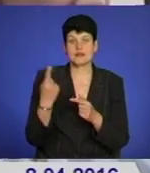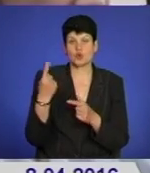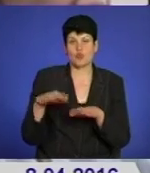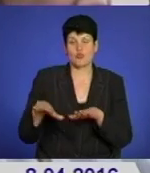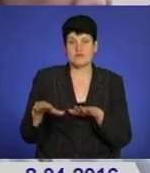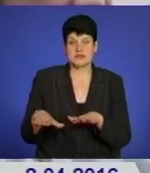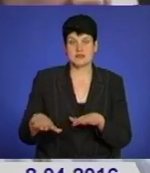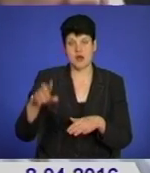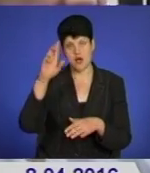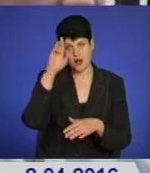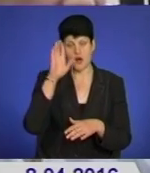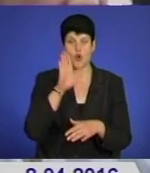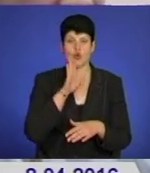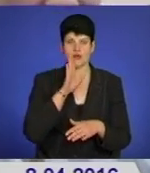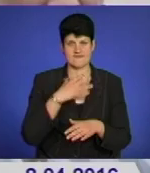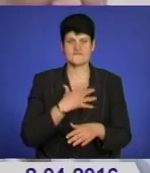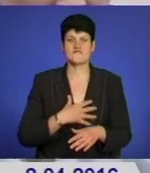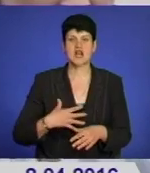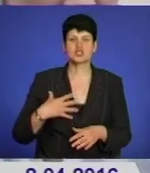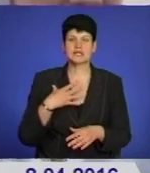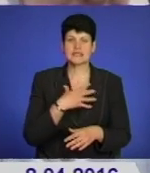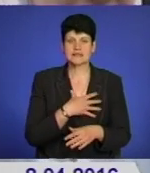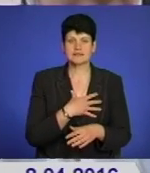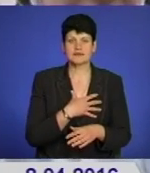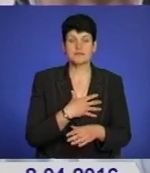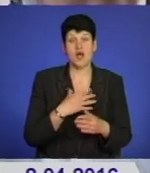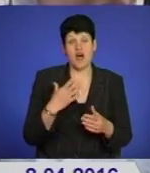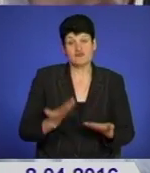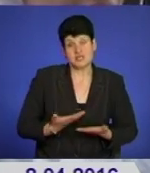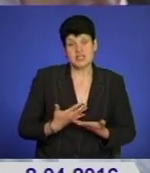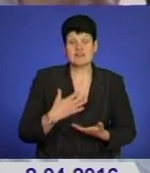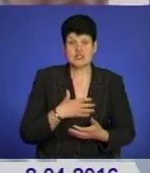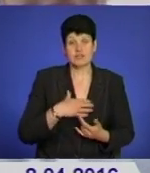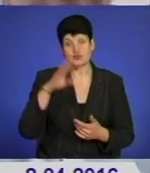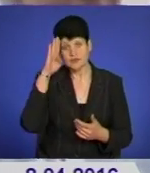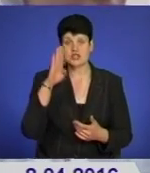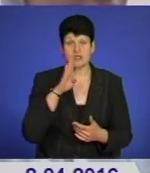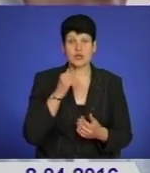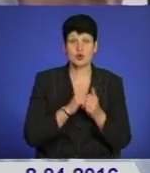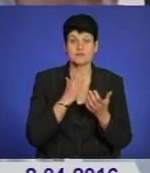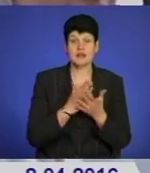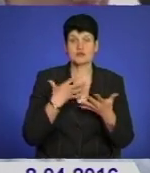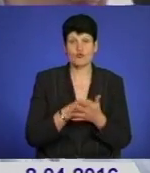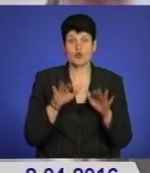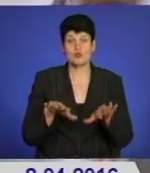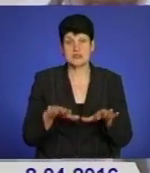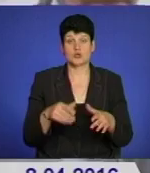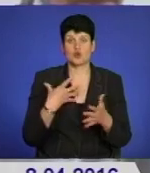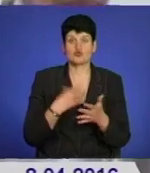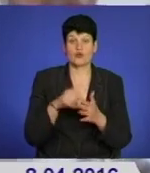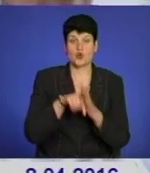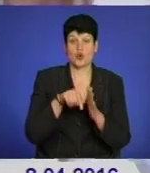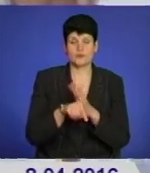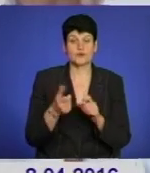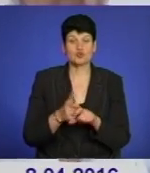а королева важливіша. І в житті також важливі і жінки, і чоловіки. Кожен займає свою посаду і свою роль. Дуже